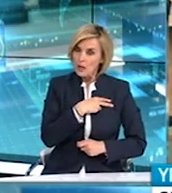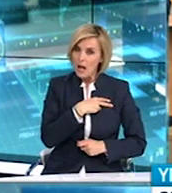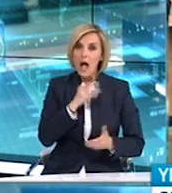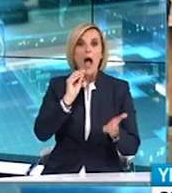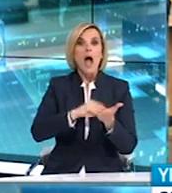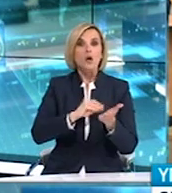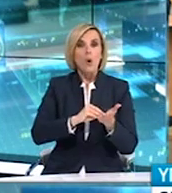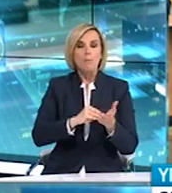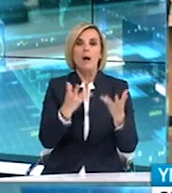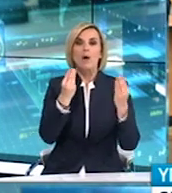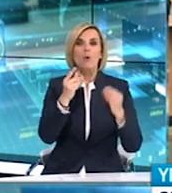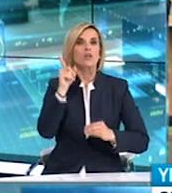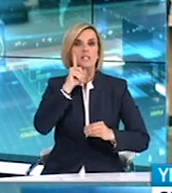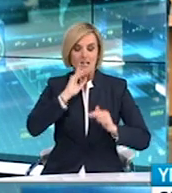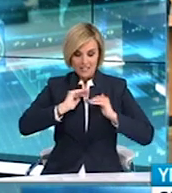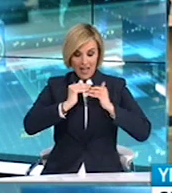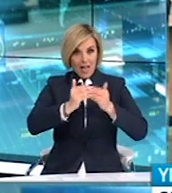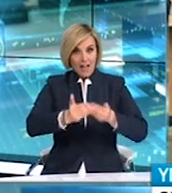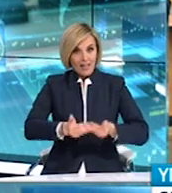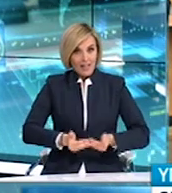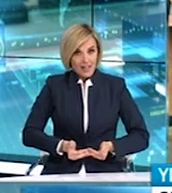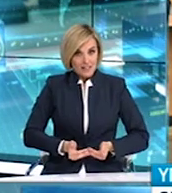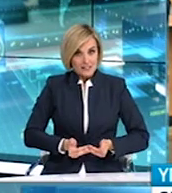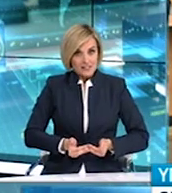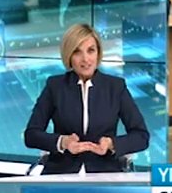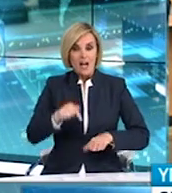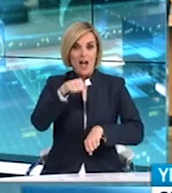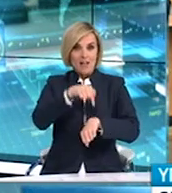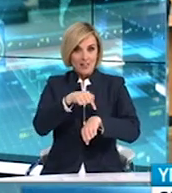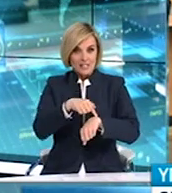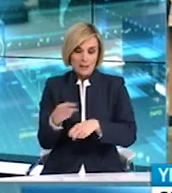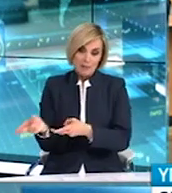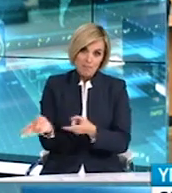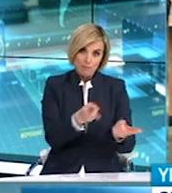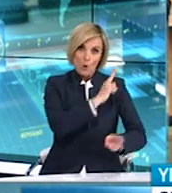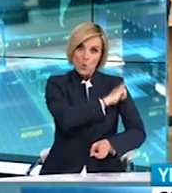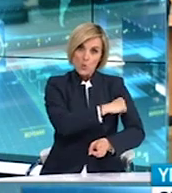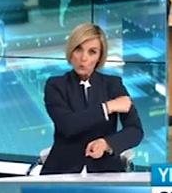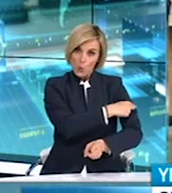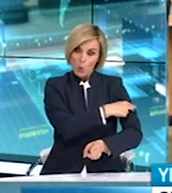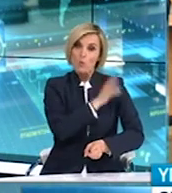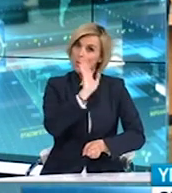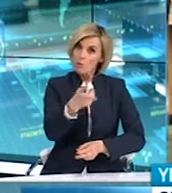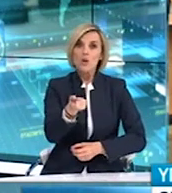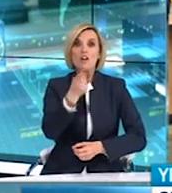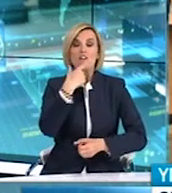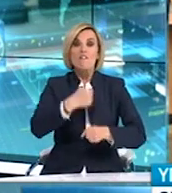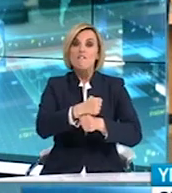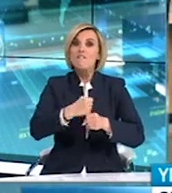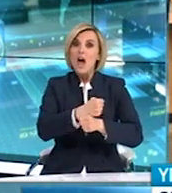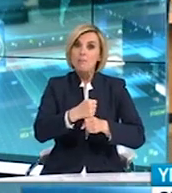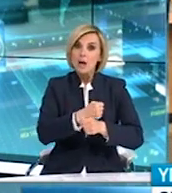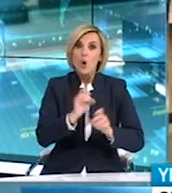στοιχεία για εγγύους που νοσούν ή νοσηλεύονται και τι αγωγή θα πάρουν χωρίς να κινδυνεύσει το έμβριο, δεδομένου ότι ουσίες όπως η χλωροκίνη έχουν